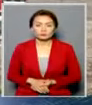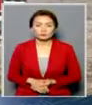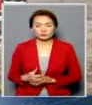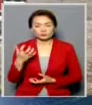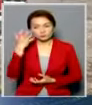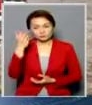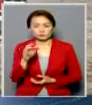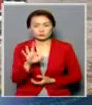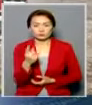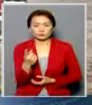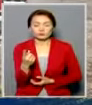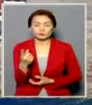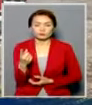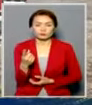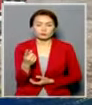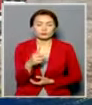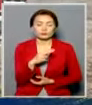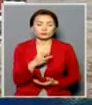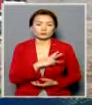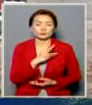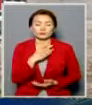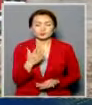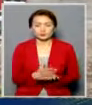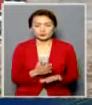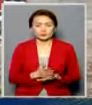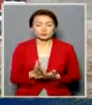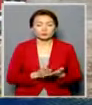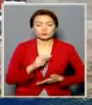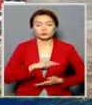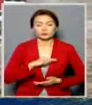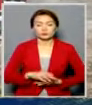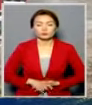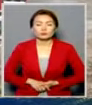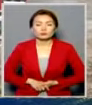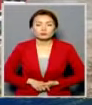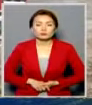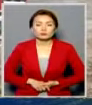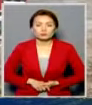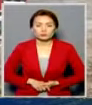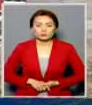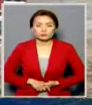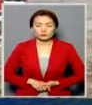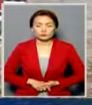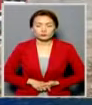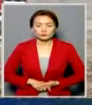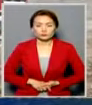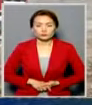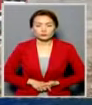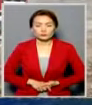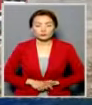любит и фанатеет по противопожарной службе. У него есть своя коллекция, как мы